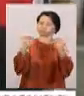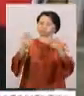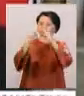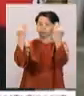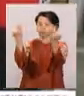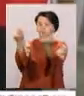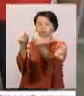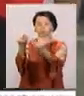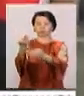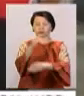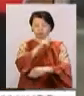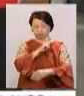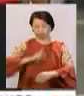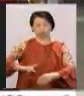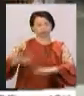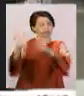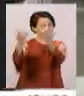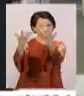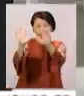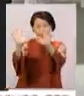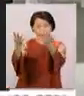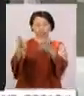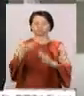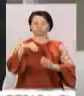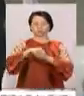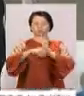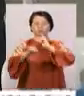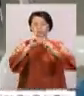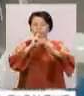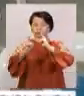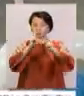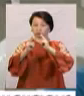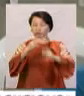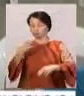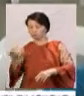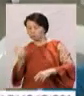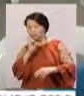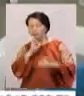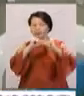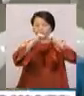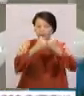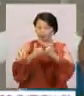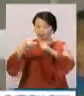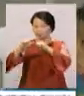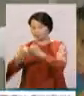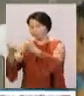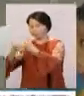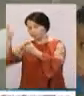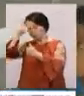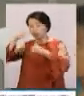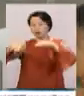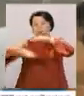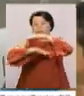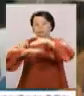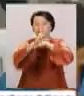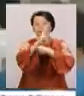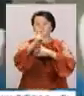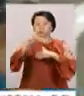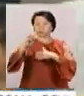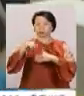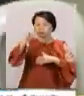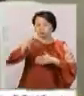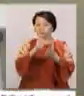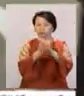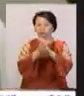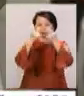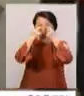kerabat Sultan Johor itu. Sementara itu, dalam ucapannya Eddin Syazlee berkata agensi-agensi kerajaan di bawah KKMM harus menjadi